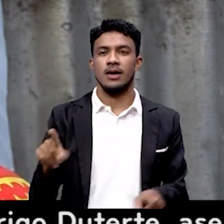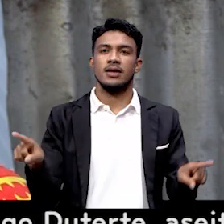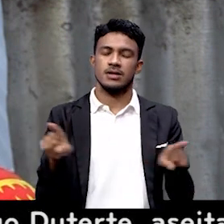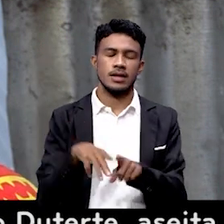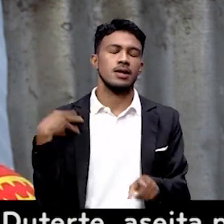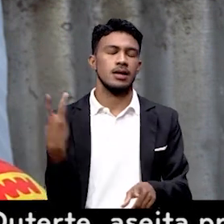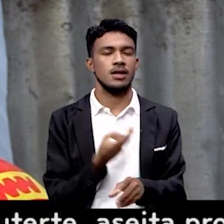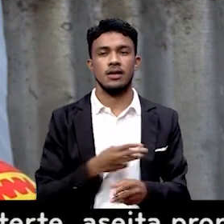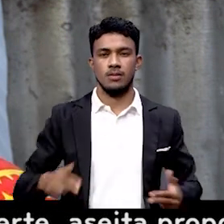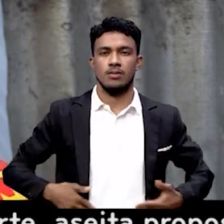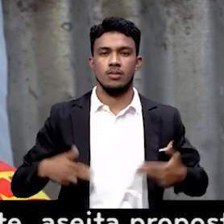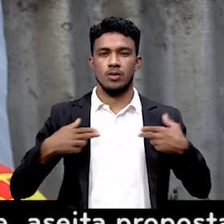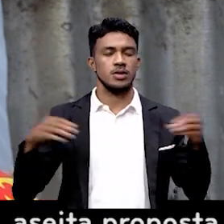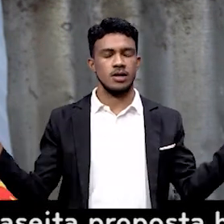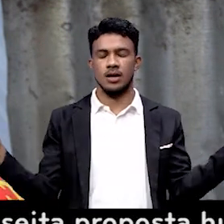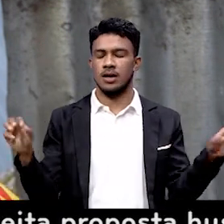hane sa